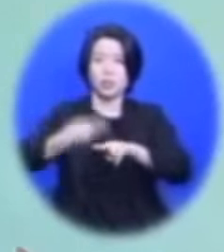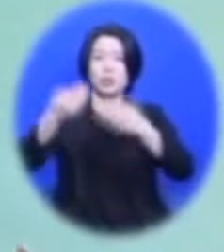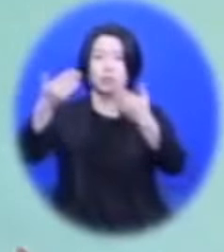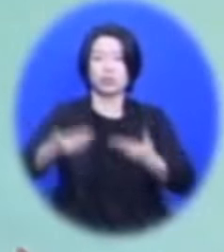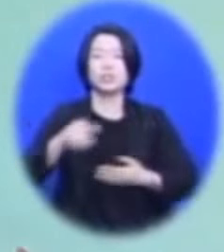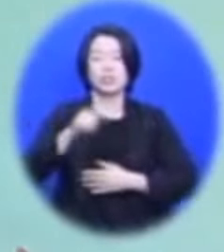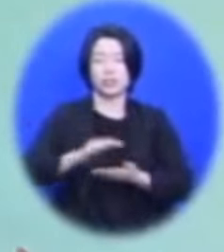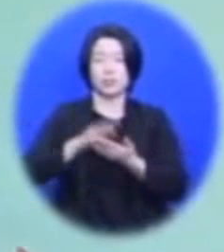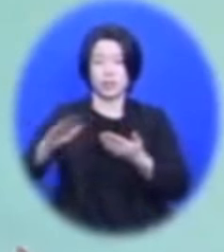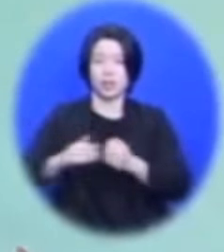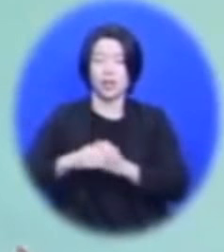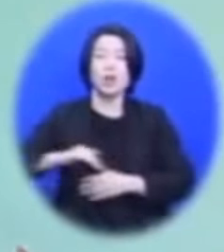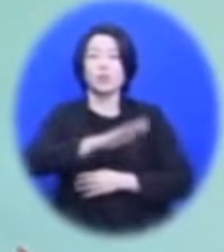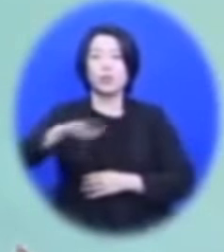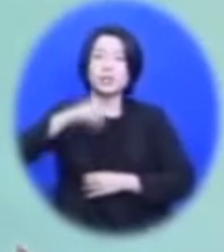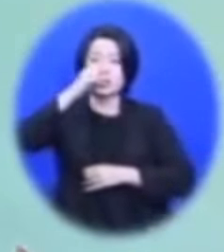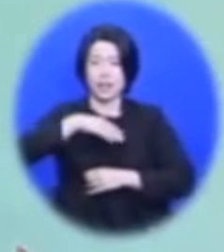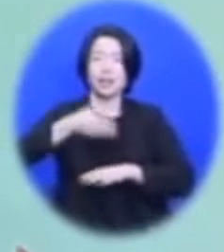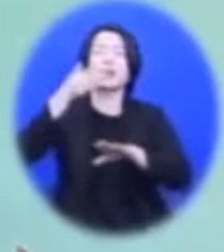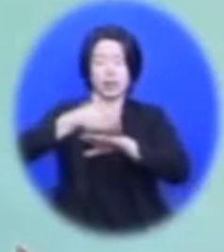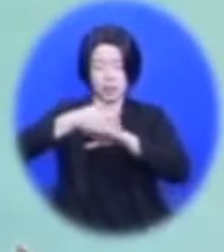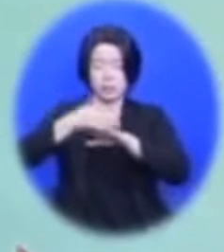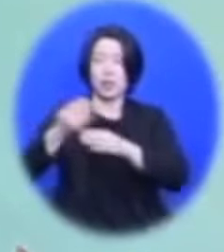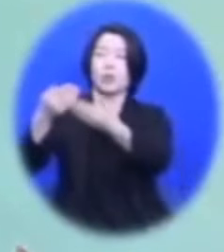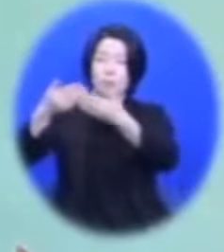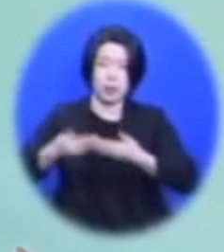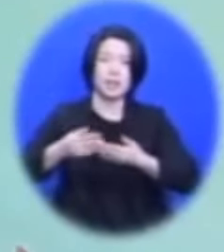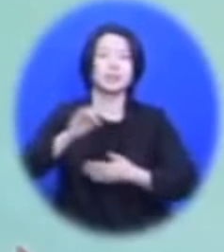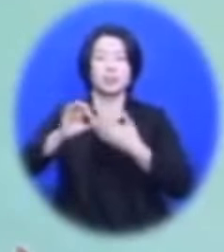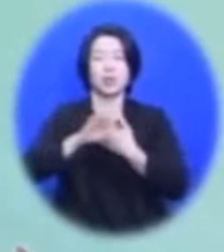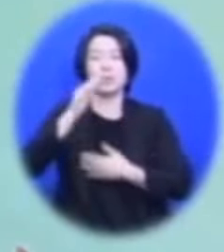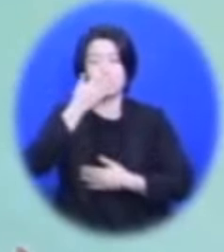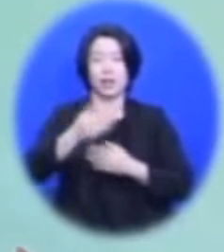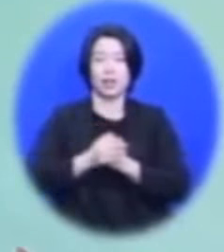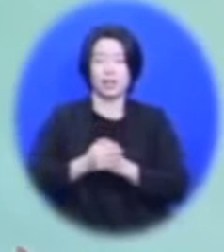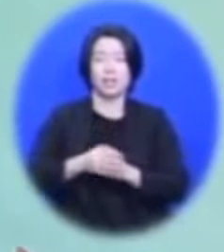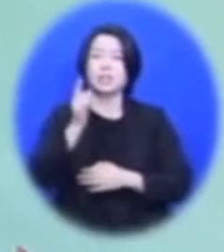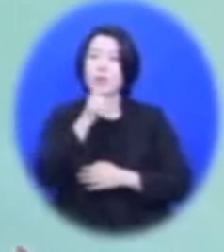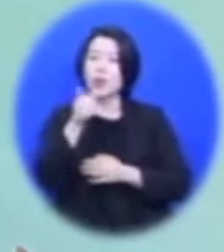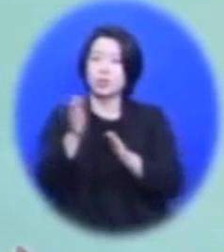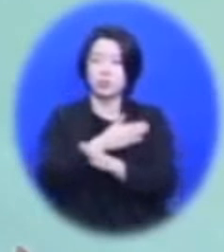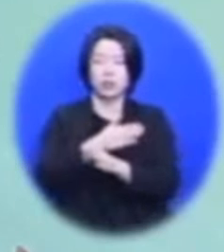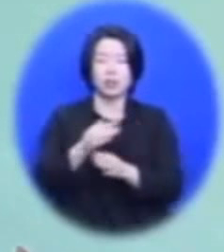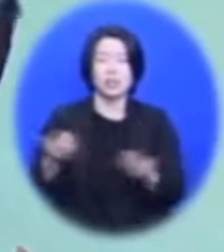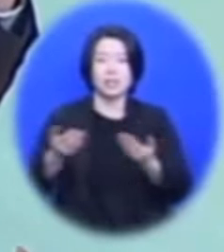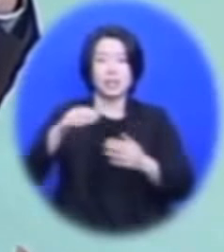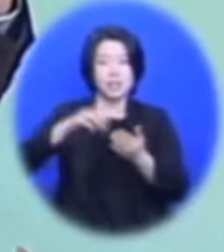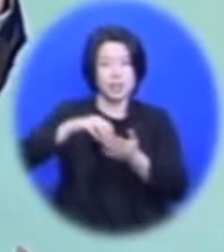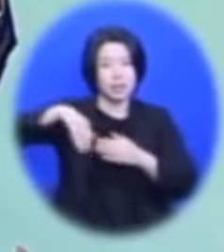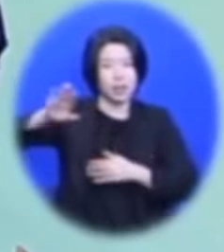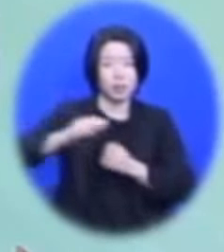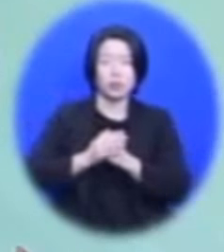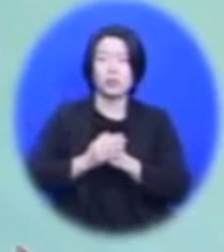거예요. 이김은 우리는 그저 감사합니다. 그리고 받으면 됩니다. 이제 월요일부터 직장에 나가고 세상에